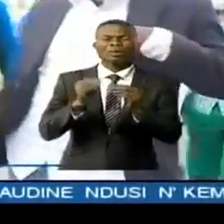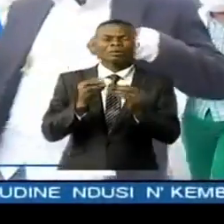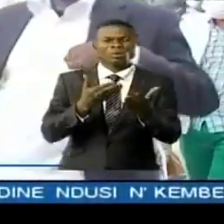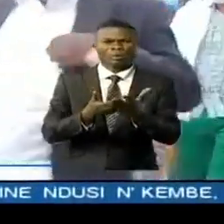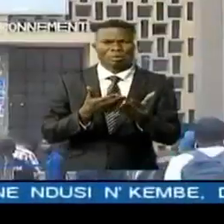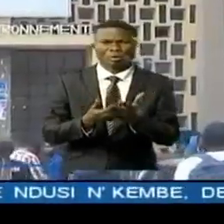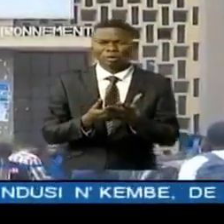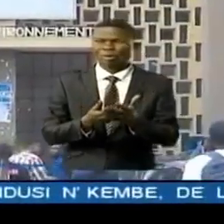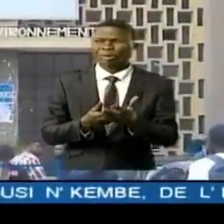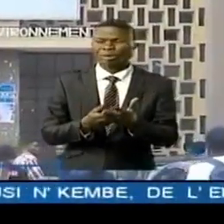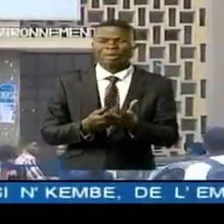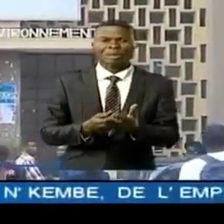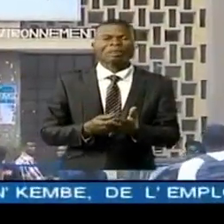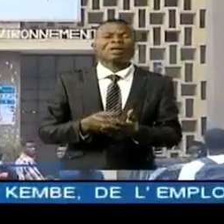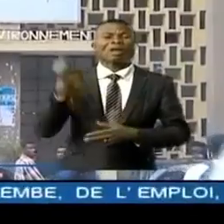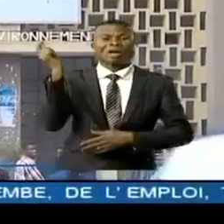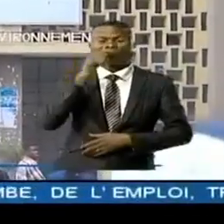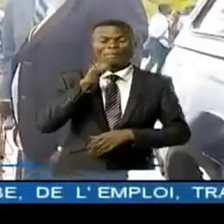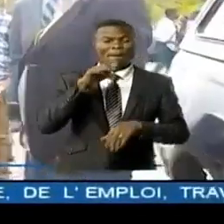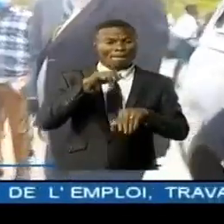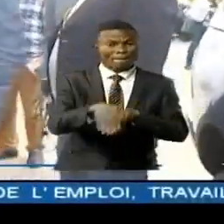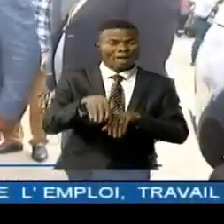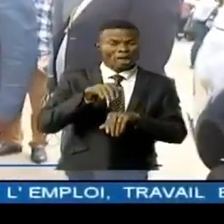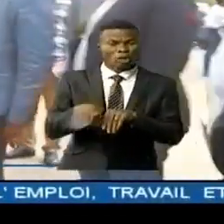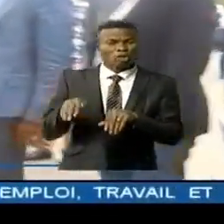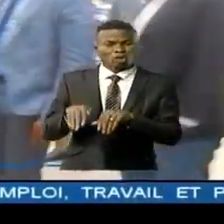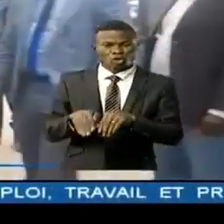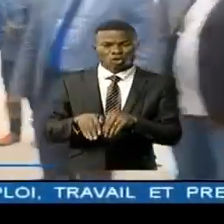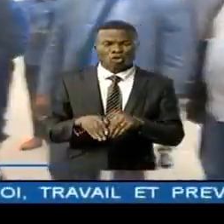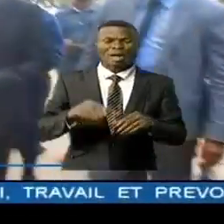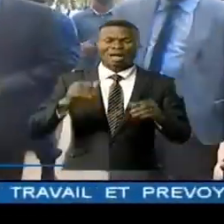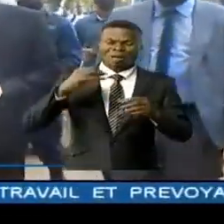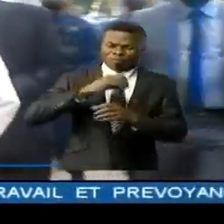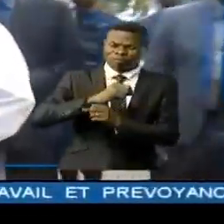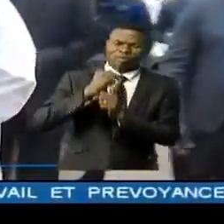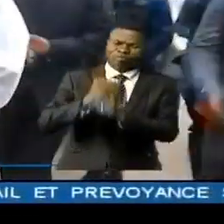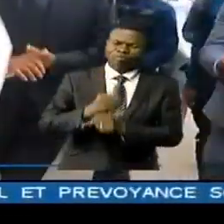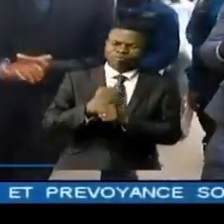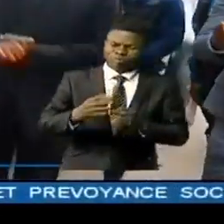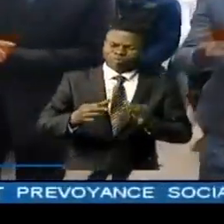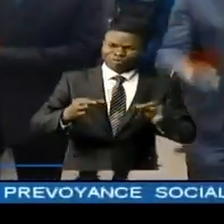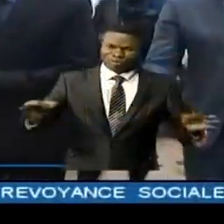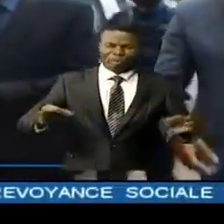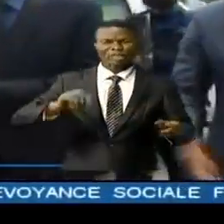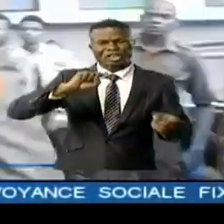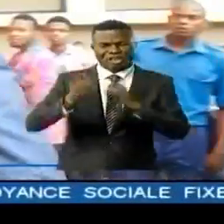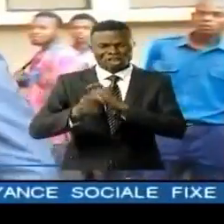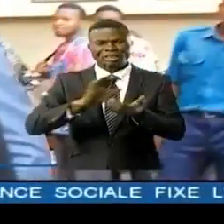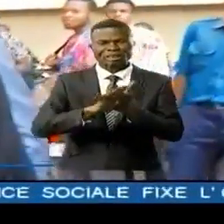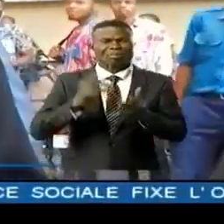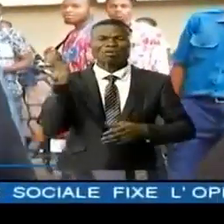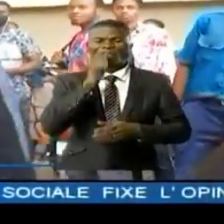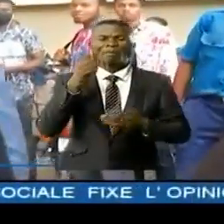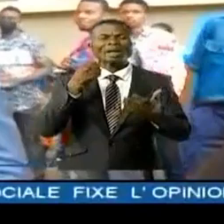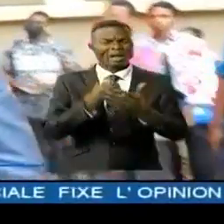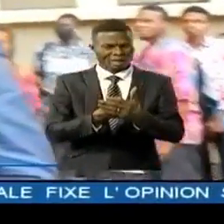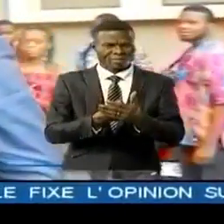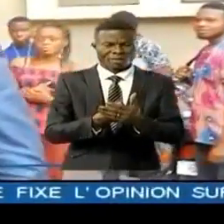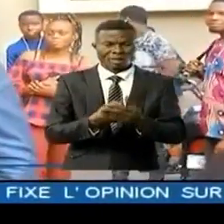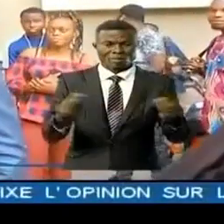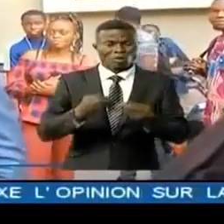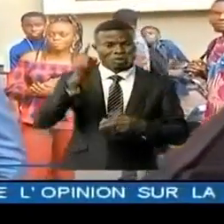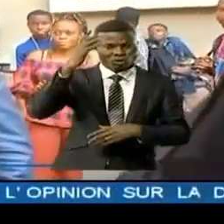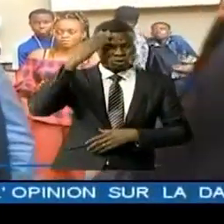laboratoire de microbiologie appliquée les nutritionnistes un contre un il dans exceptionnel la professeur